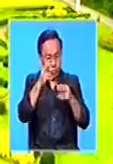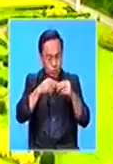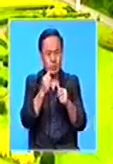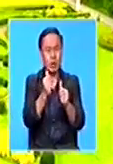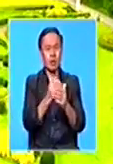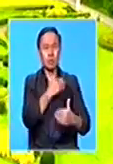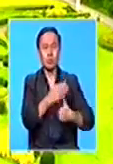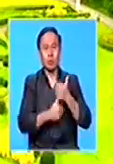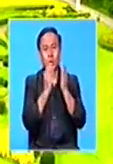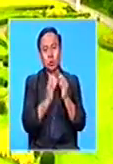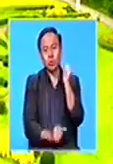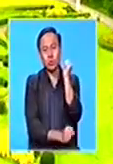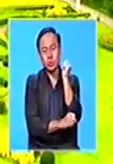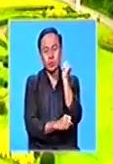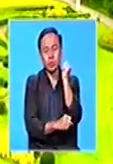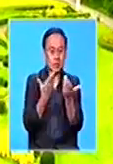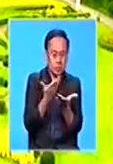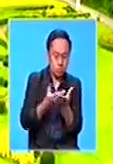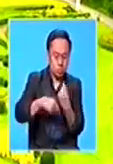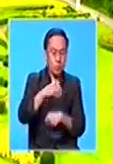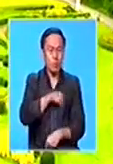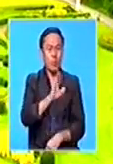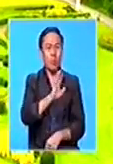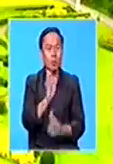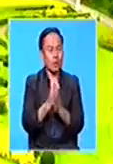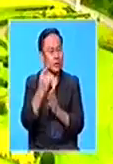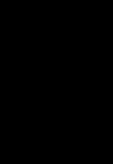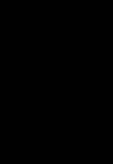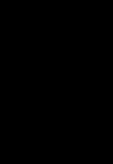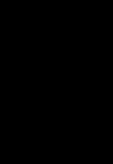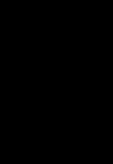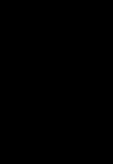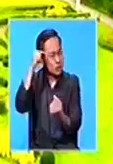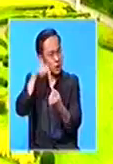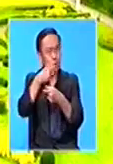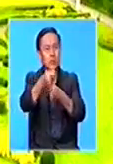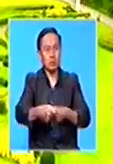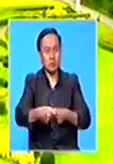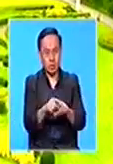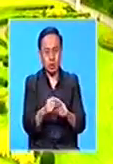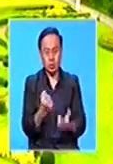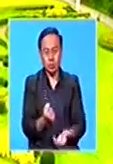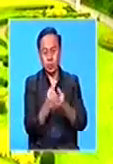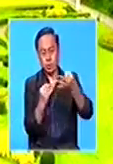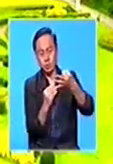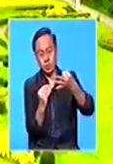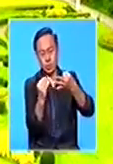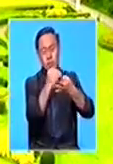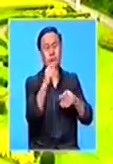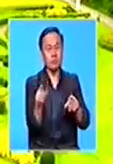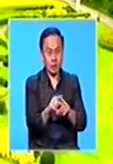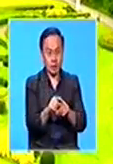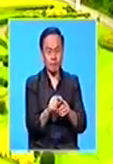สงสารคนจนนะสงสารผู้มีรายน้อยเกษตรกรนะครับนึกถึงเขาบ้างเราต้องดูแลตั้งแต่ต้นทางนะให้